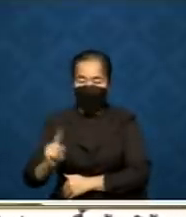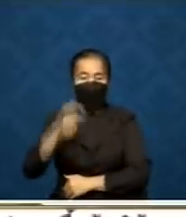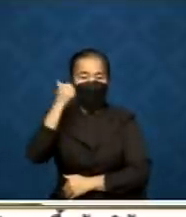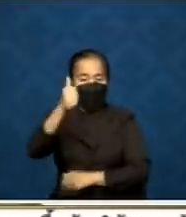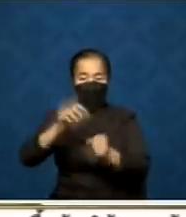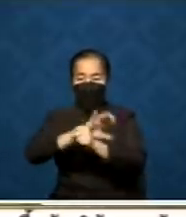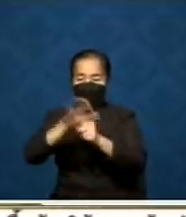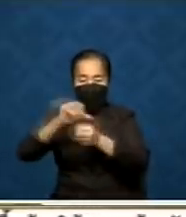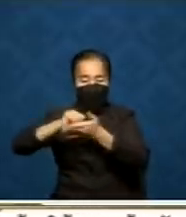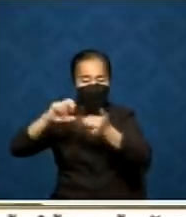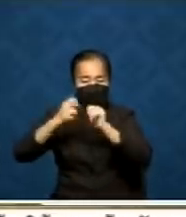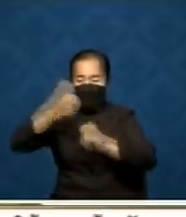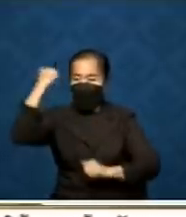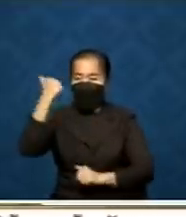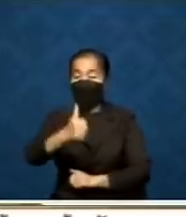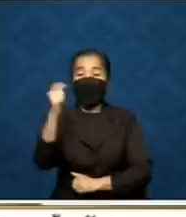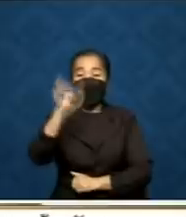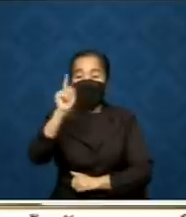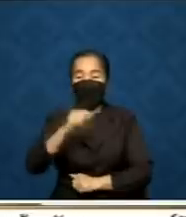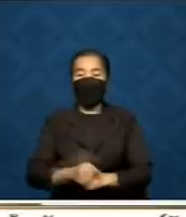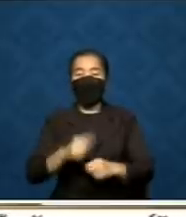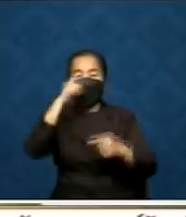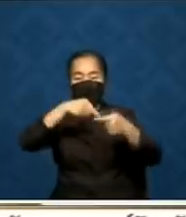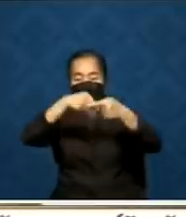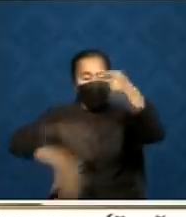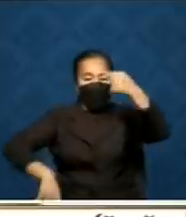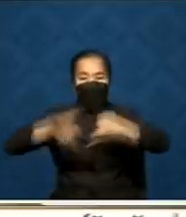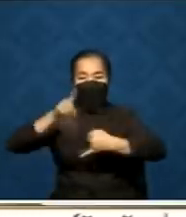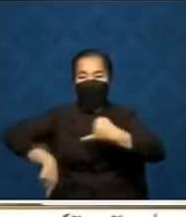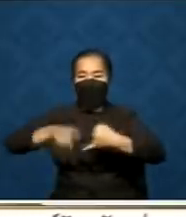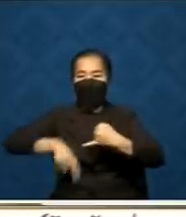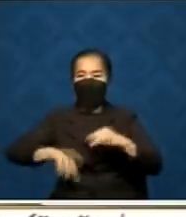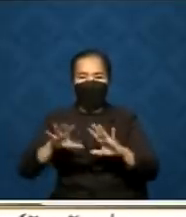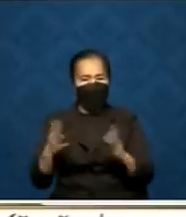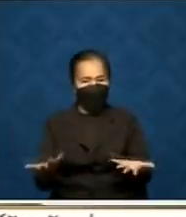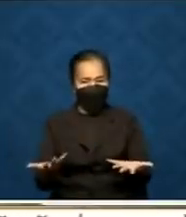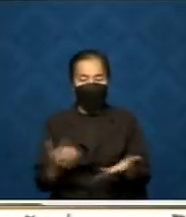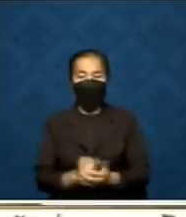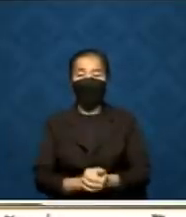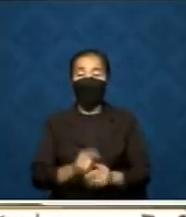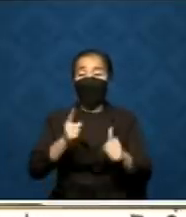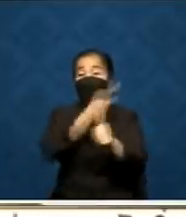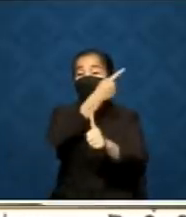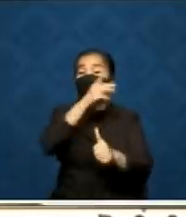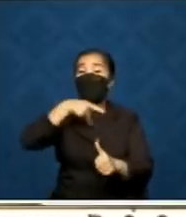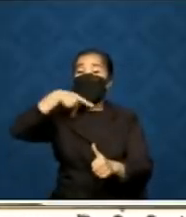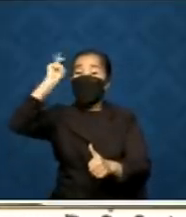1 2 3 4 5ที่ lowเลยอ่ะหลุดลงมาได้ยังไงแสดงว่าครั้งแรกของจอมนี่แล้วถ้ามัน